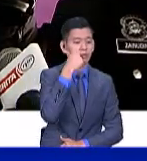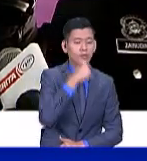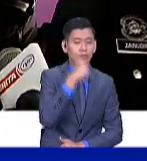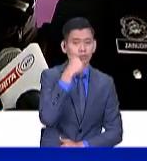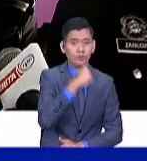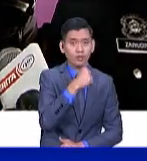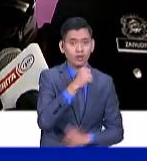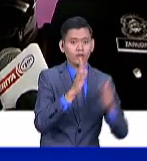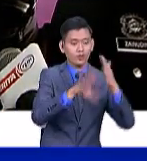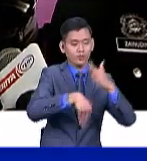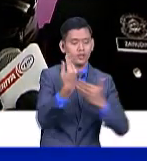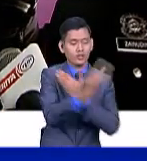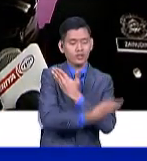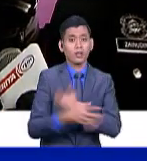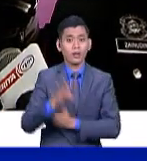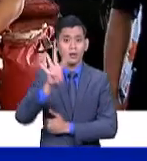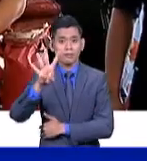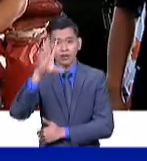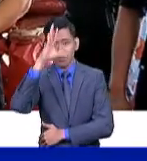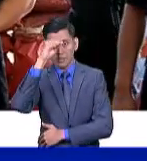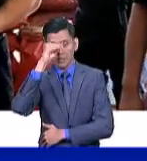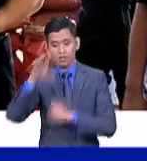4 laki-laki warga negara asing.